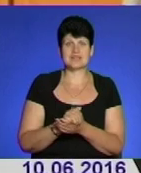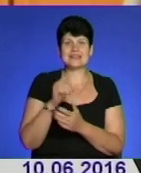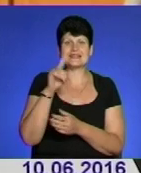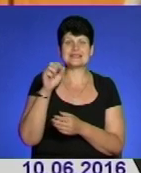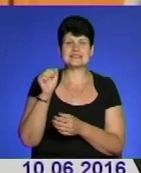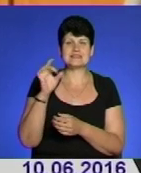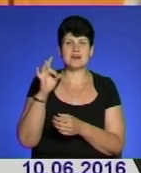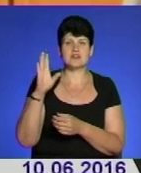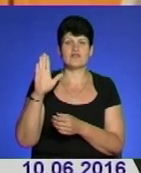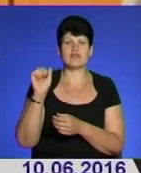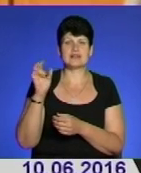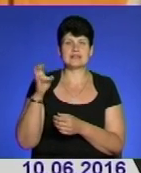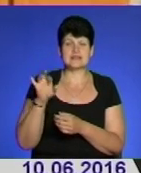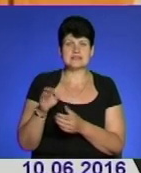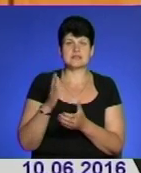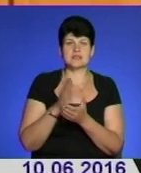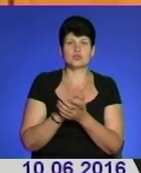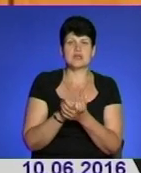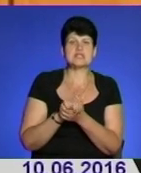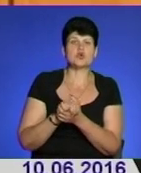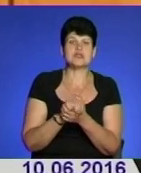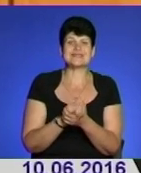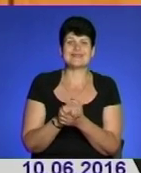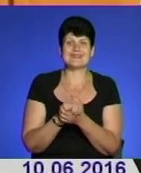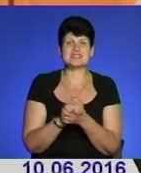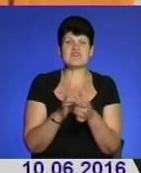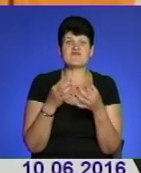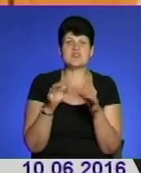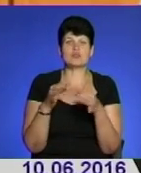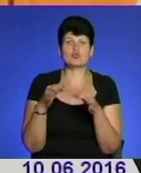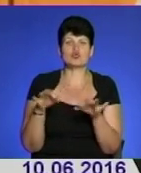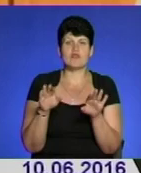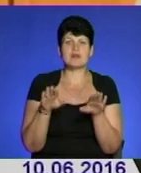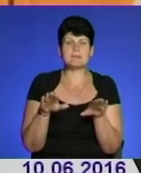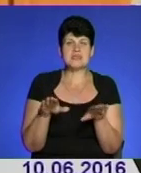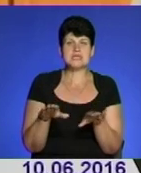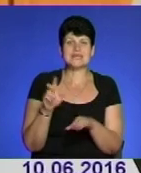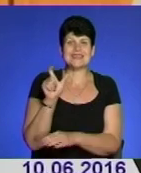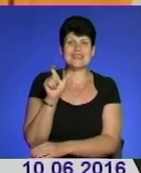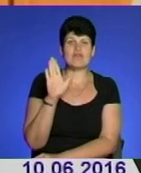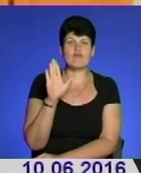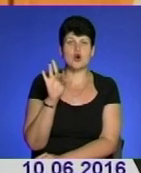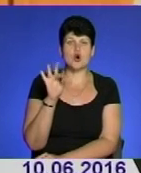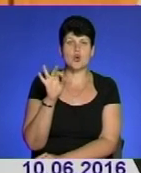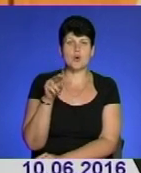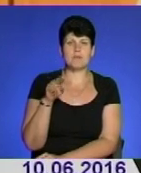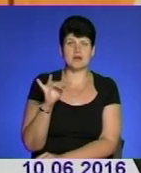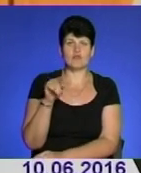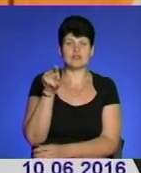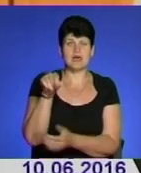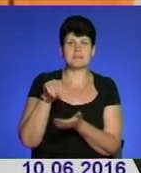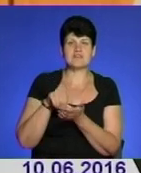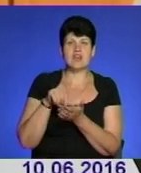Зарваниця належить до Асоціації відпустових місць Європи. Отже, вона представляє